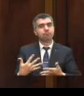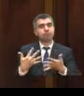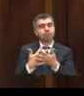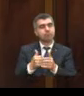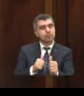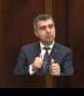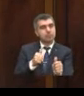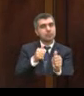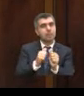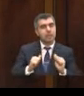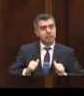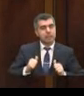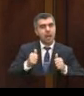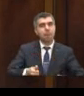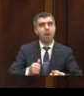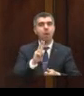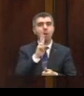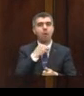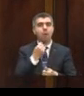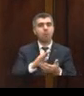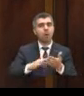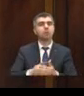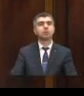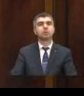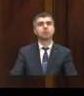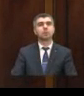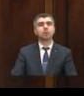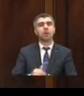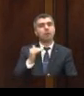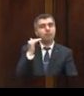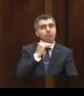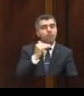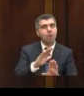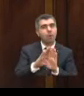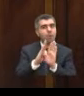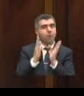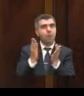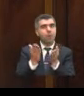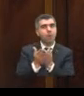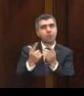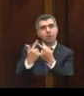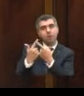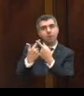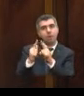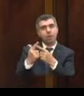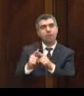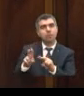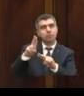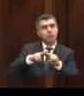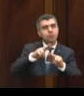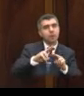الحكومية الجماعية، مسنودين بتدخل سريع ولافت لمختلف المؤسسات والهيئات